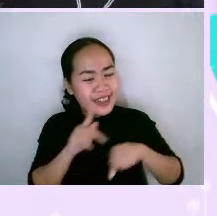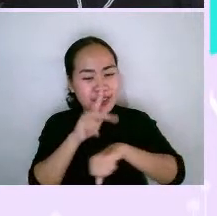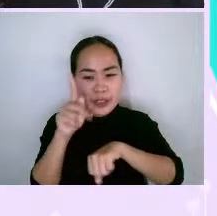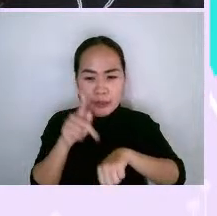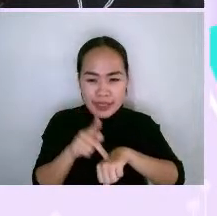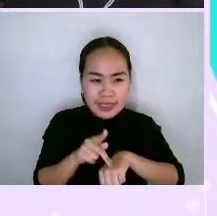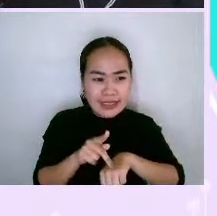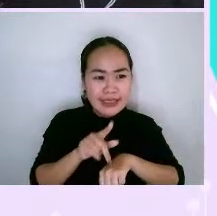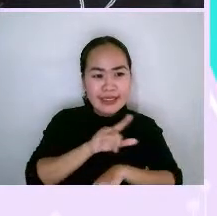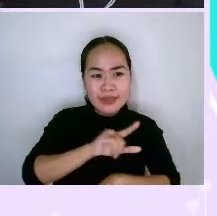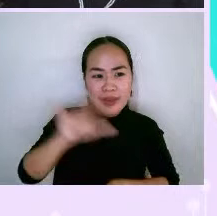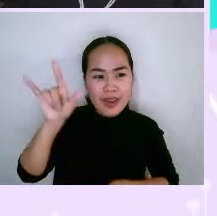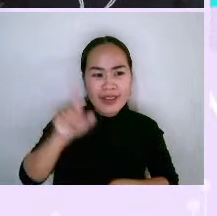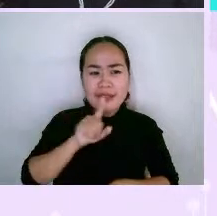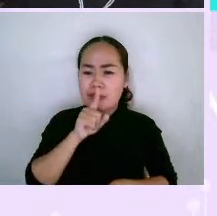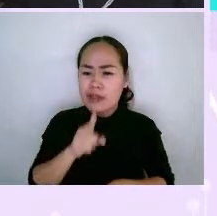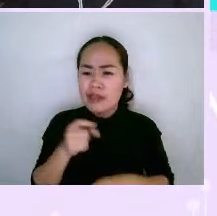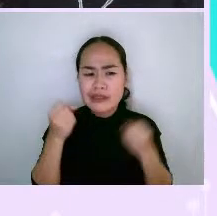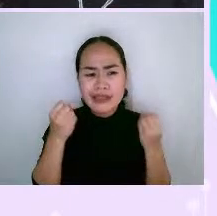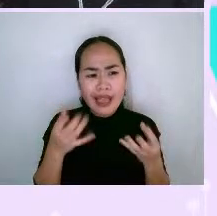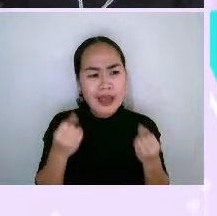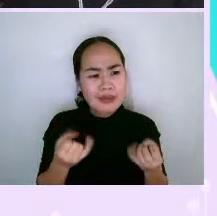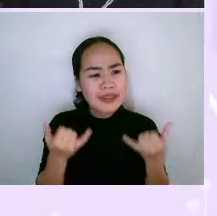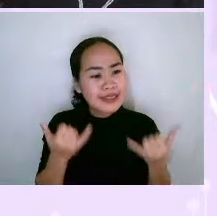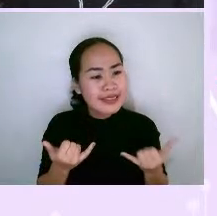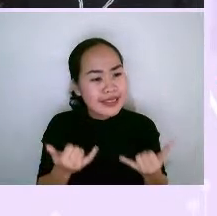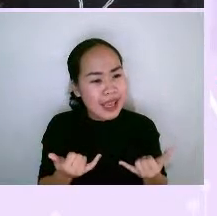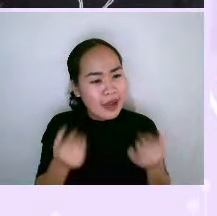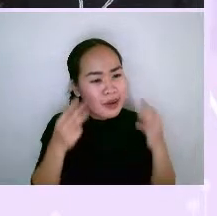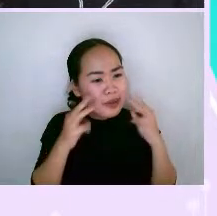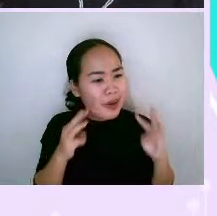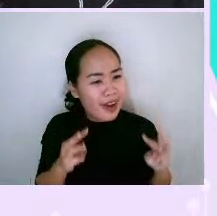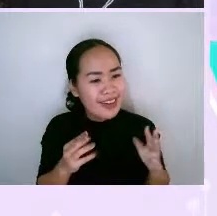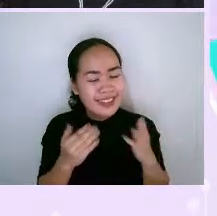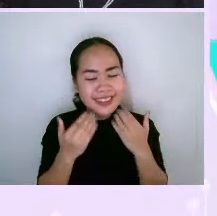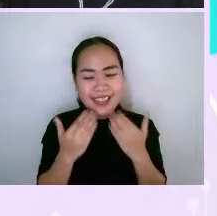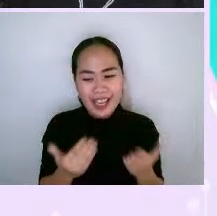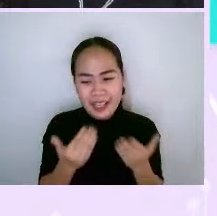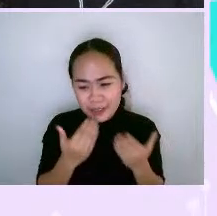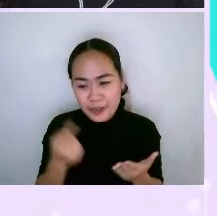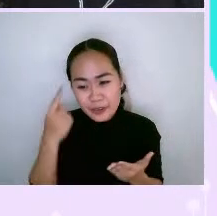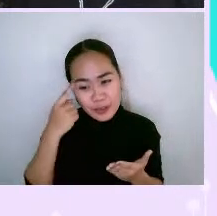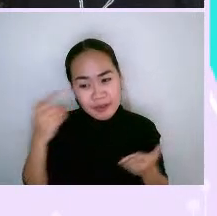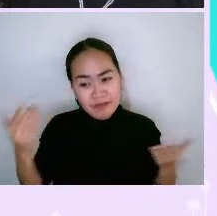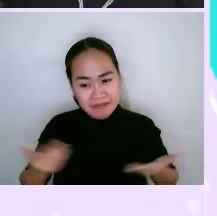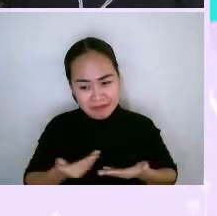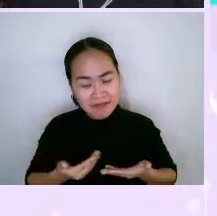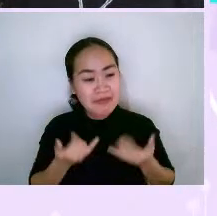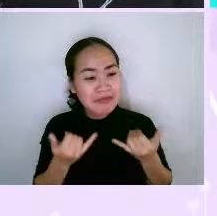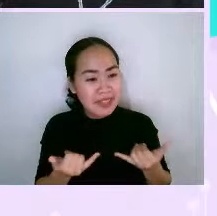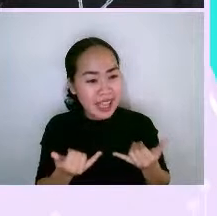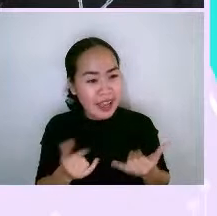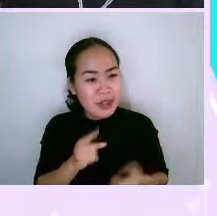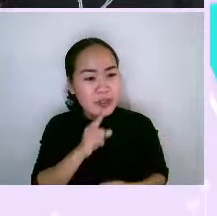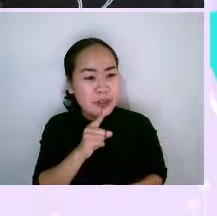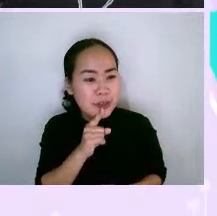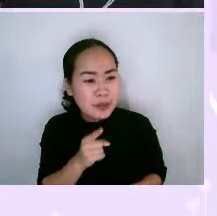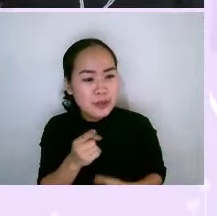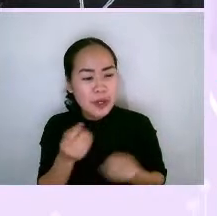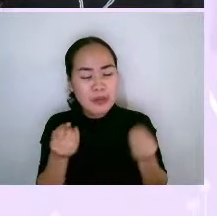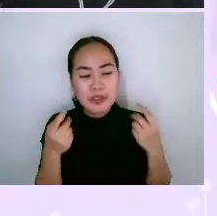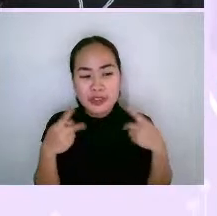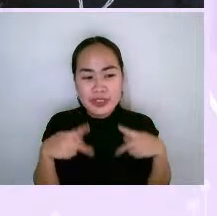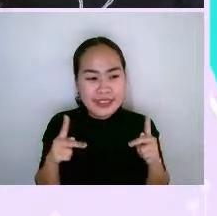abroad. I think marami tayong viewers. Maraming salamat po sa pag-imbita ninyo at sa